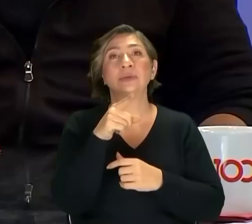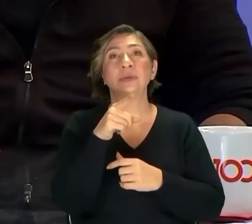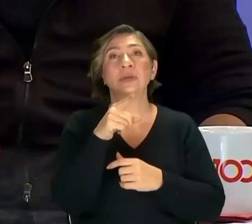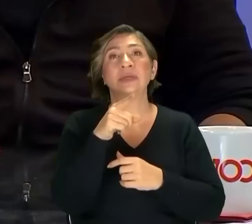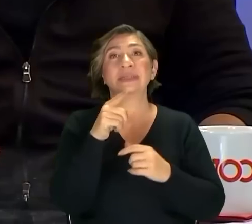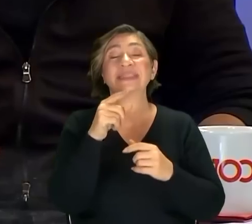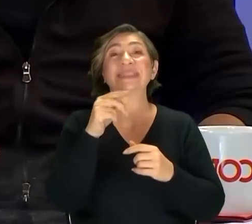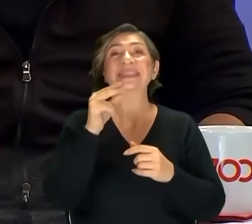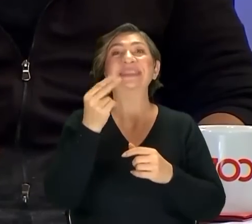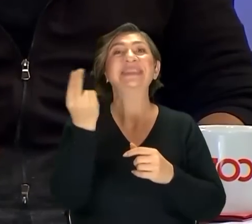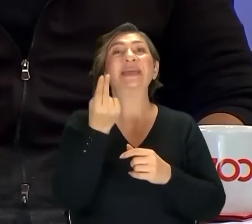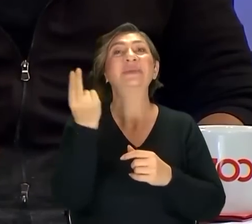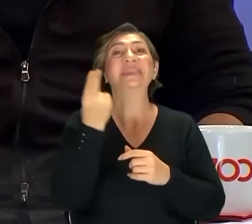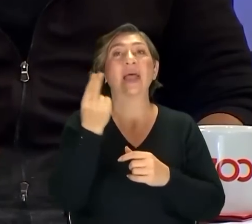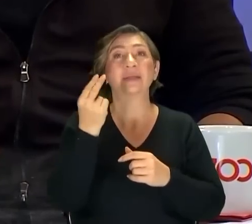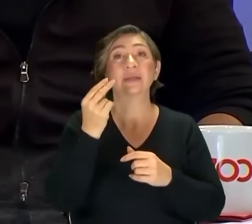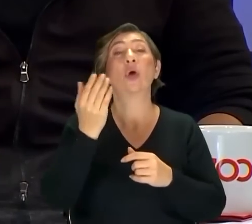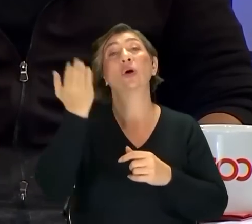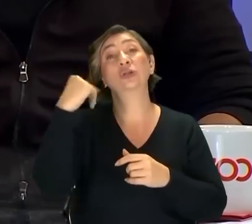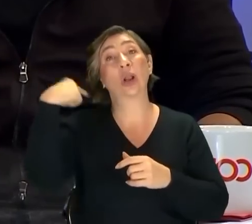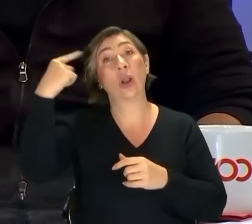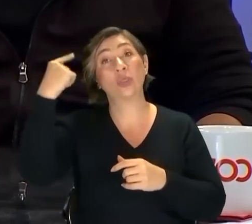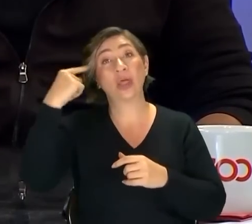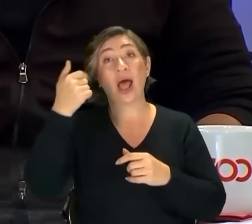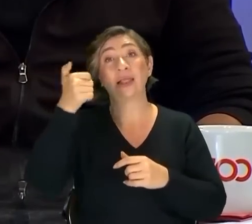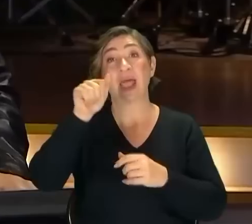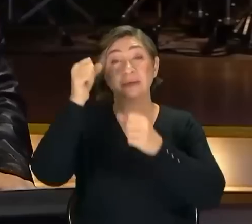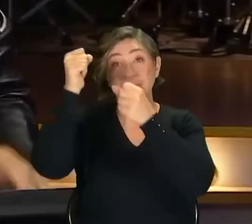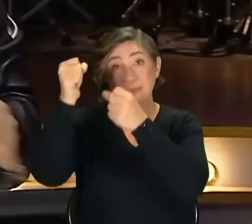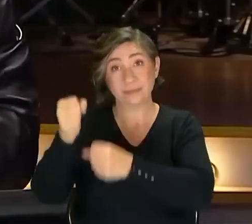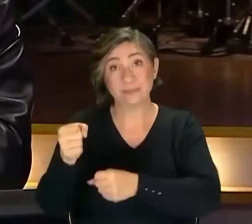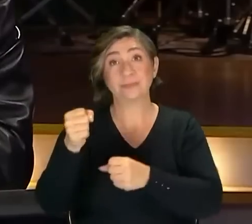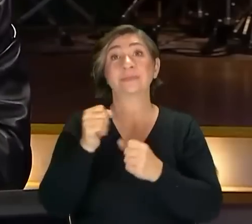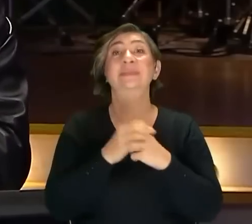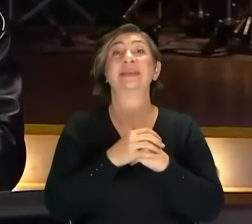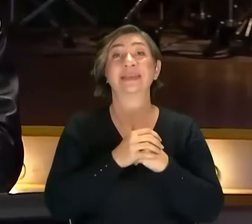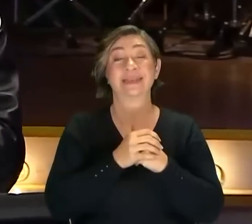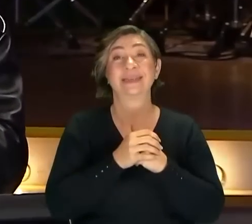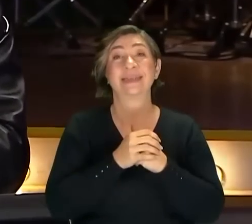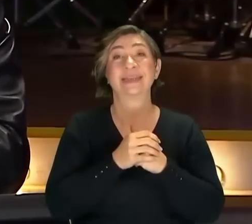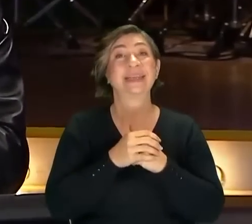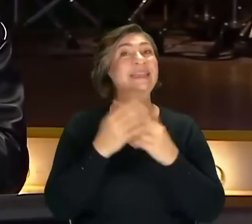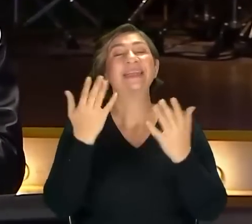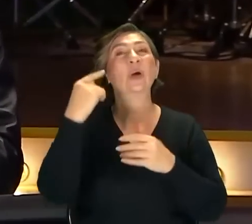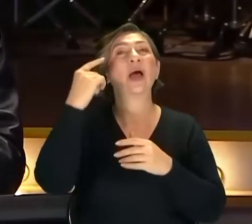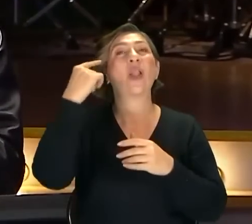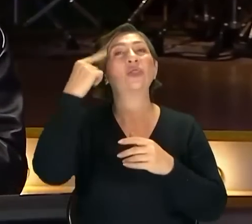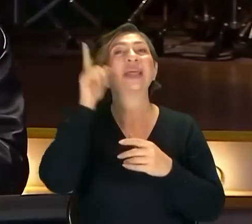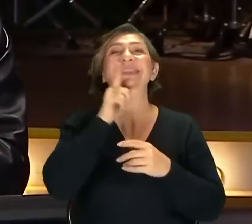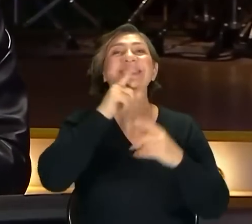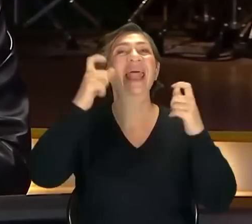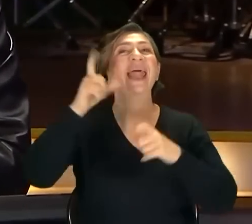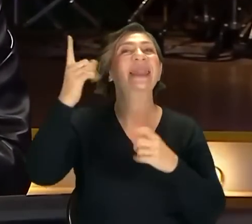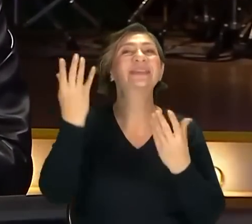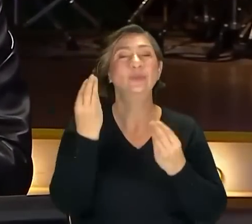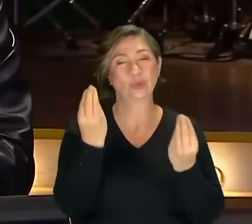son Sırbistan'da ama ondan önce Londra'da kalmıştım 6 ay. Erasmus yaptım orada. Ana! Nasıl Londra? Ya çok